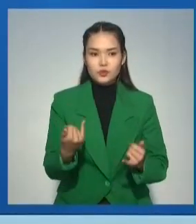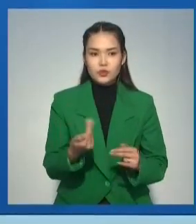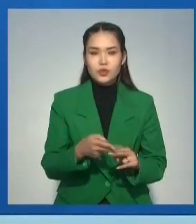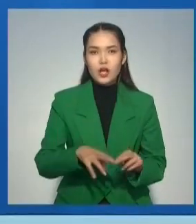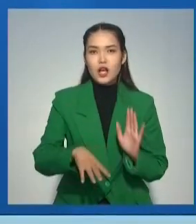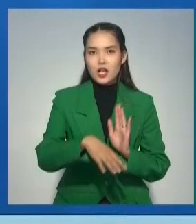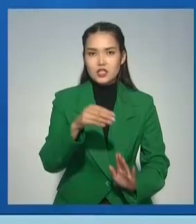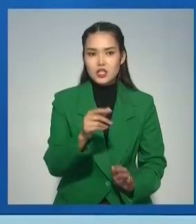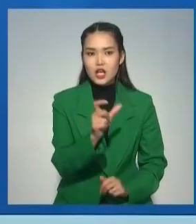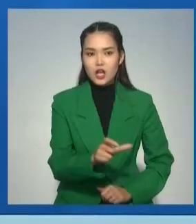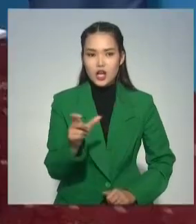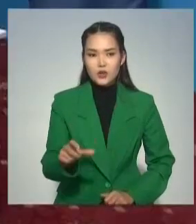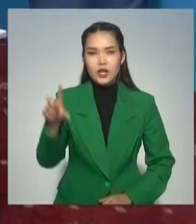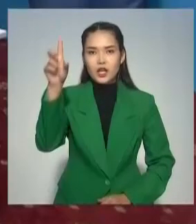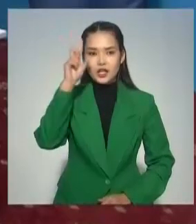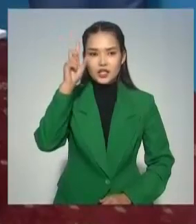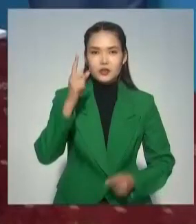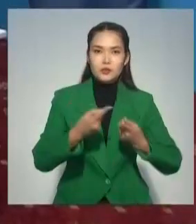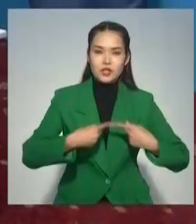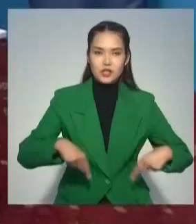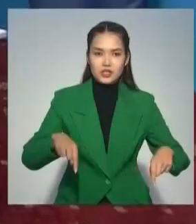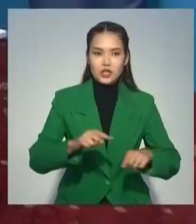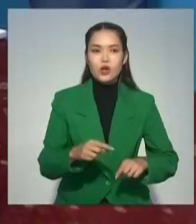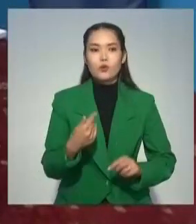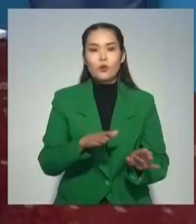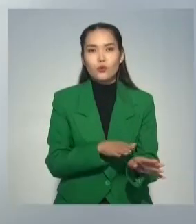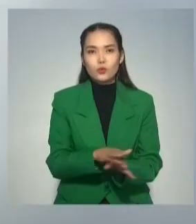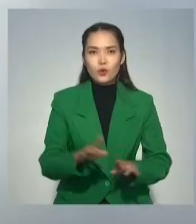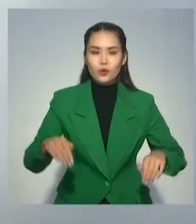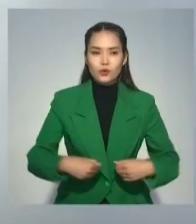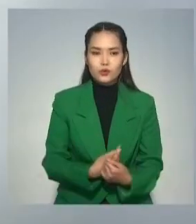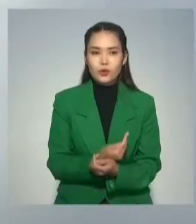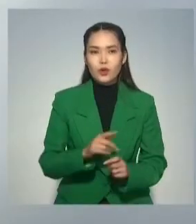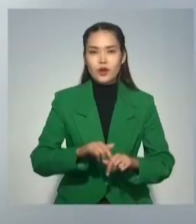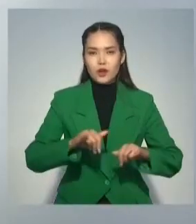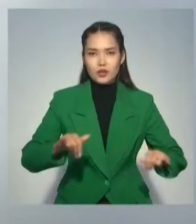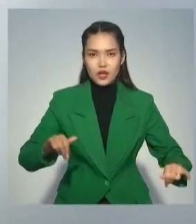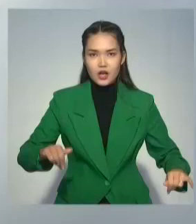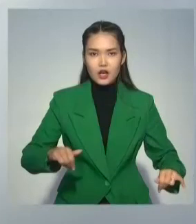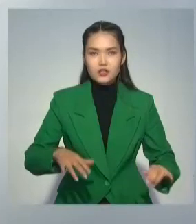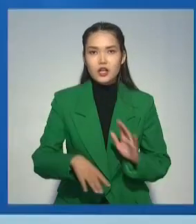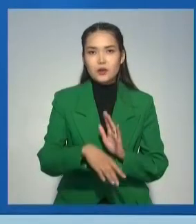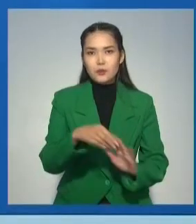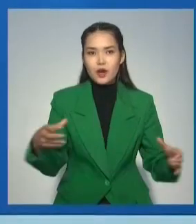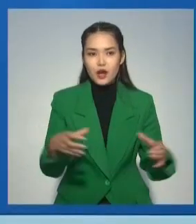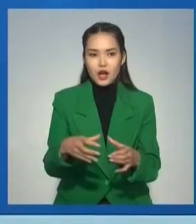нәтижесінде еліміздегі саяси жүйе толығымен жаңарады. Партиялардың сайлаушылар алдындағы